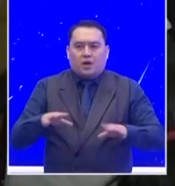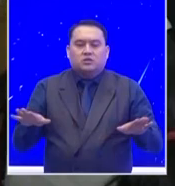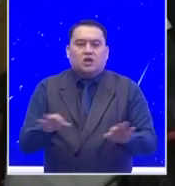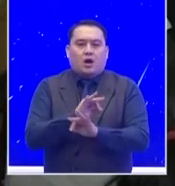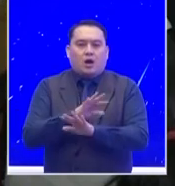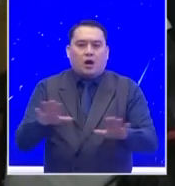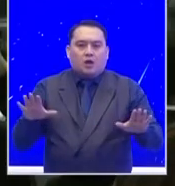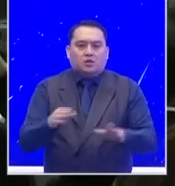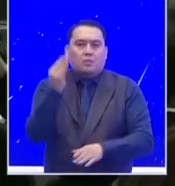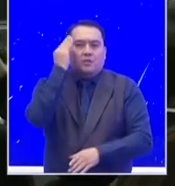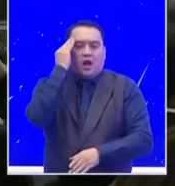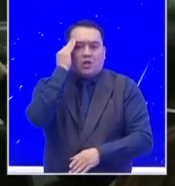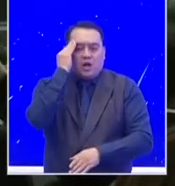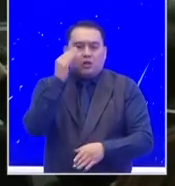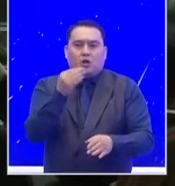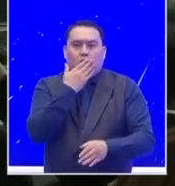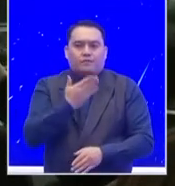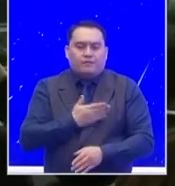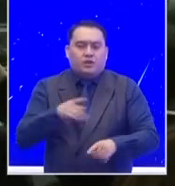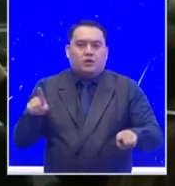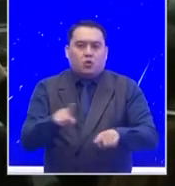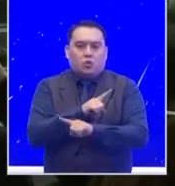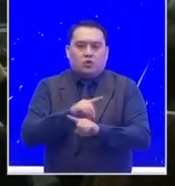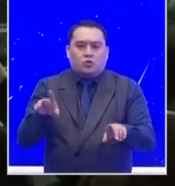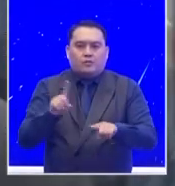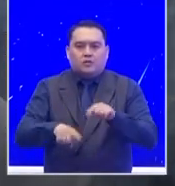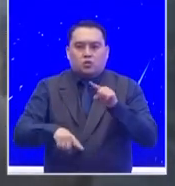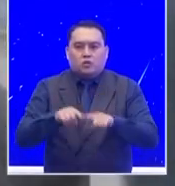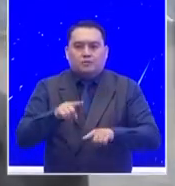концерт. Местные таланты исполнили патриотические песни.